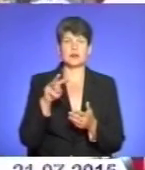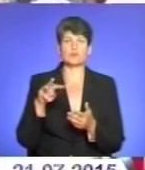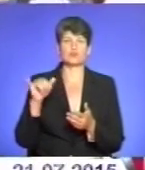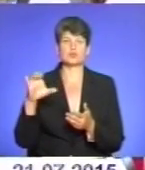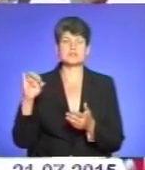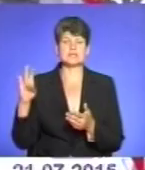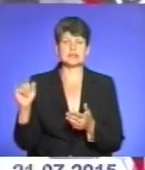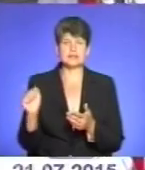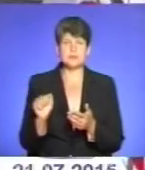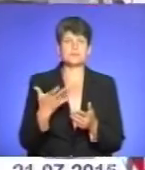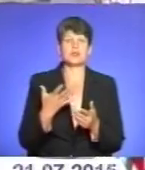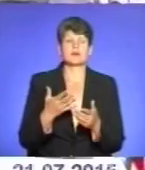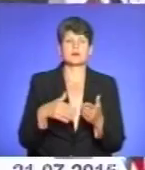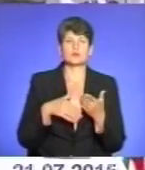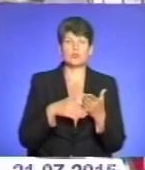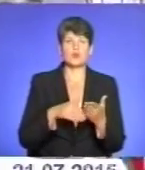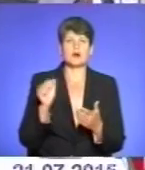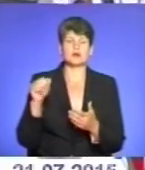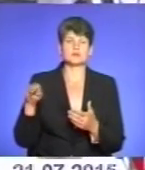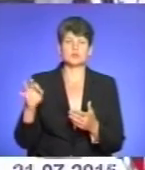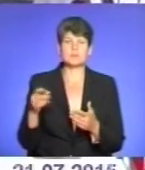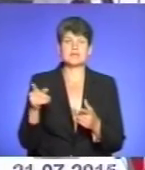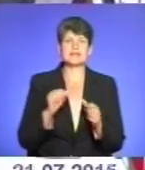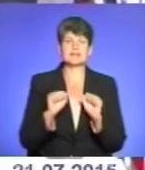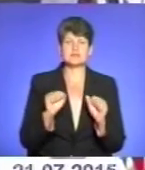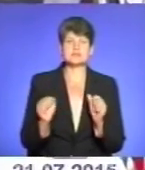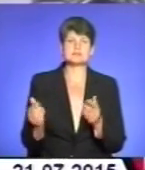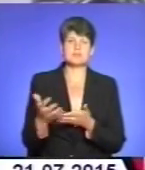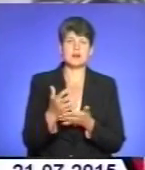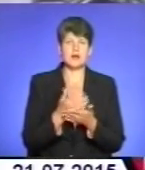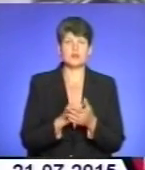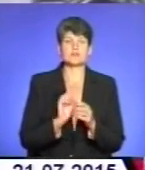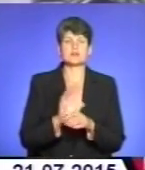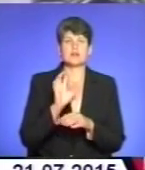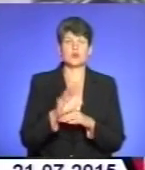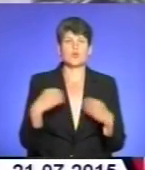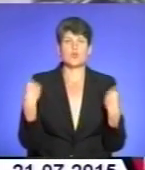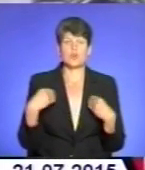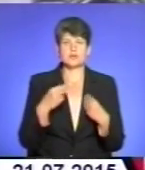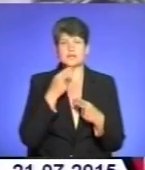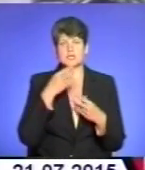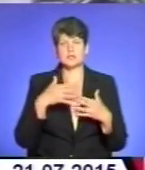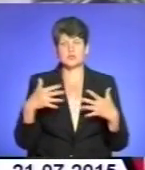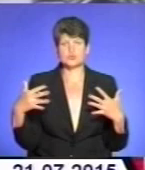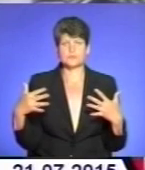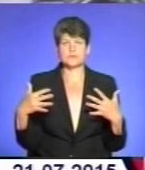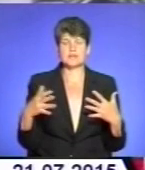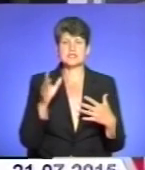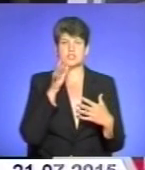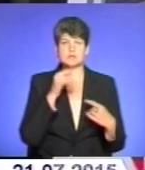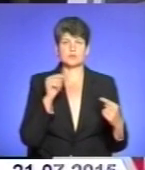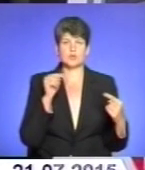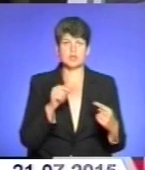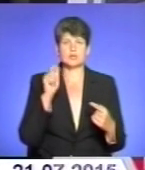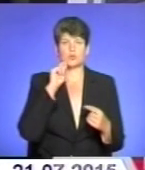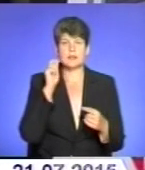руху допомоги воїнам АТО. Під її керівництвом збирають та надсилають одяг, військове спорядження, їжу, медикаменти. За час протистояння на сході